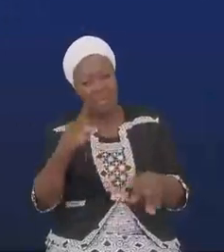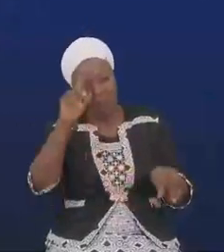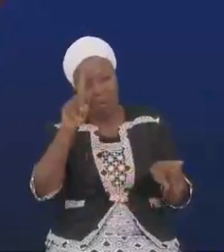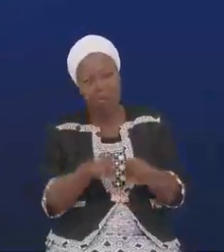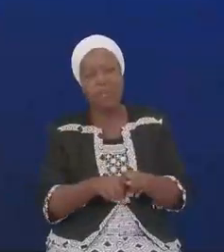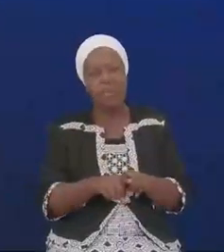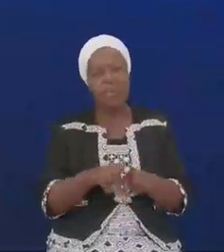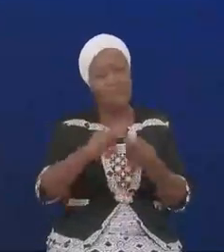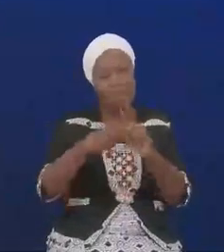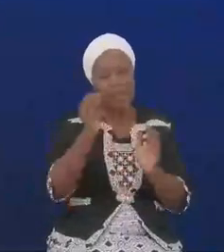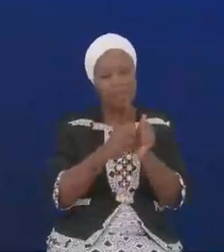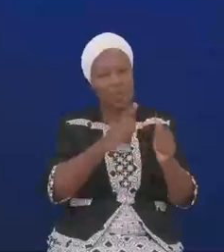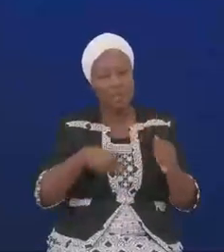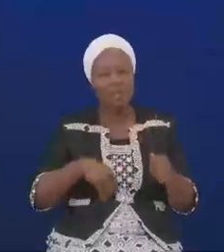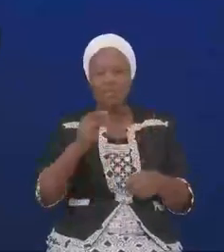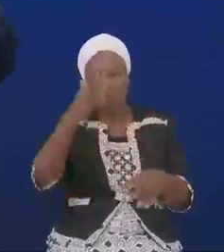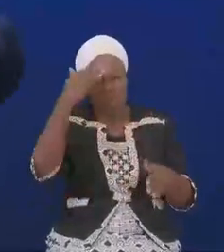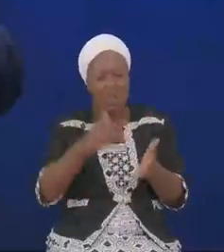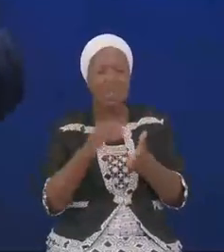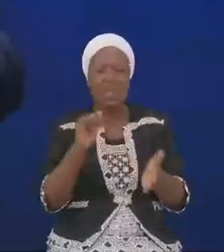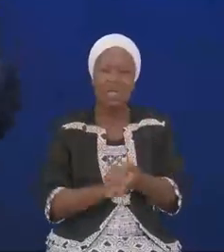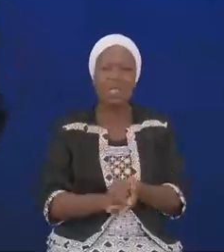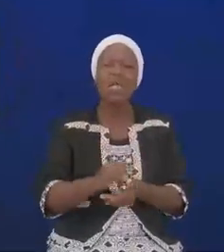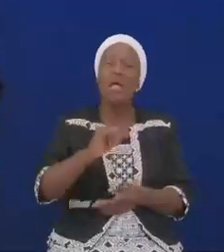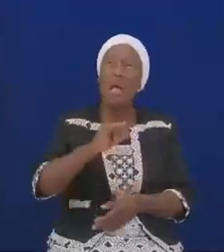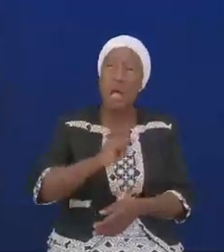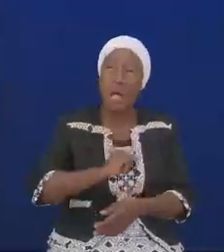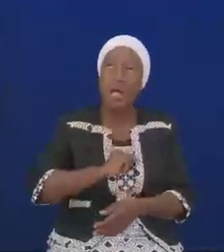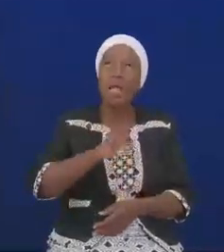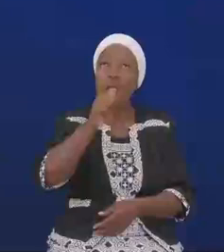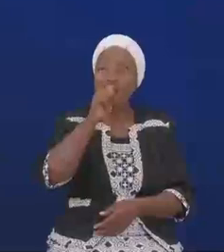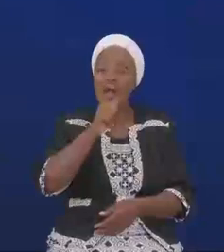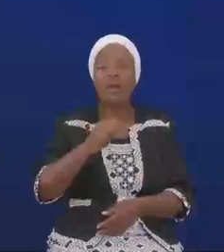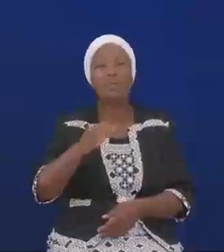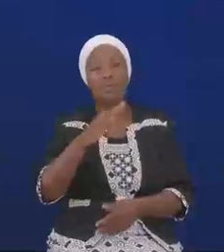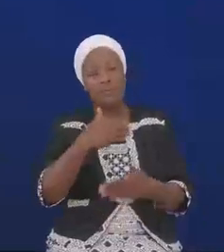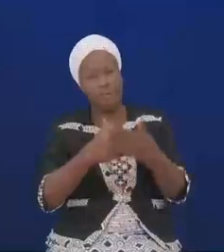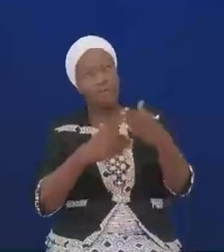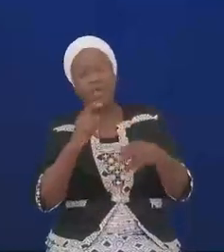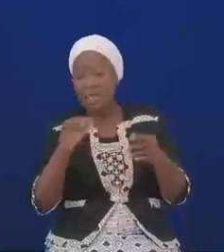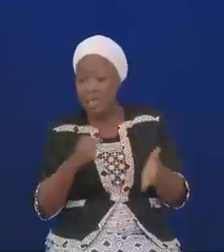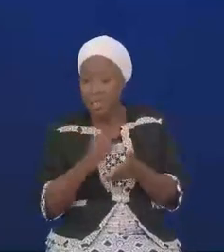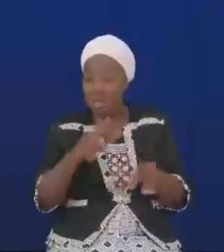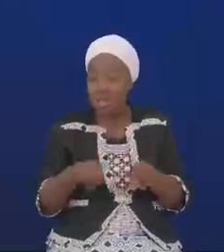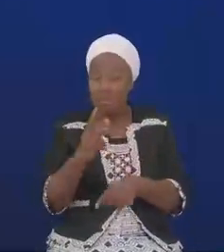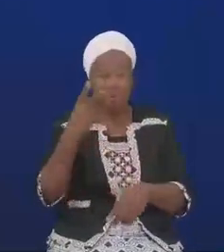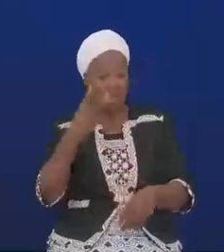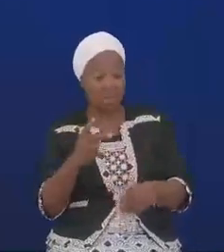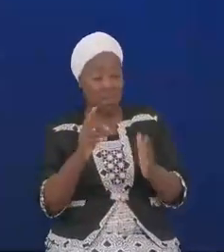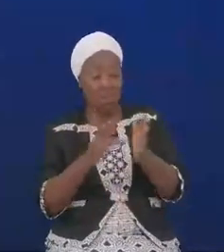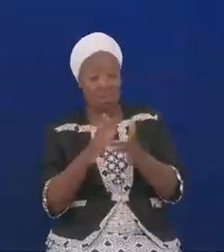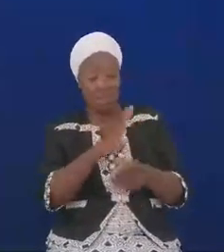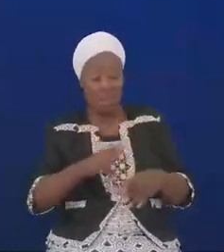le coup, je suis devant le Seigneur, c'est comme tu vois l'invisible et ce que le Seigneur espère, c'est de le